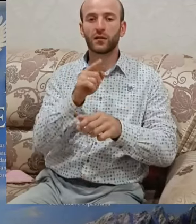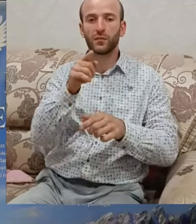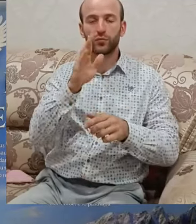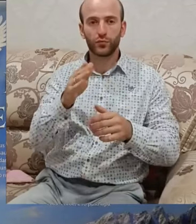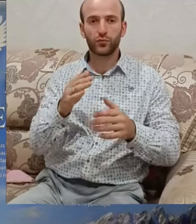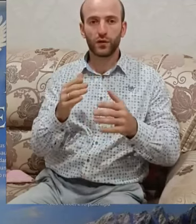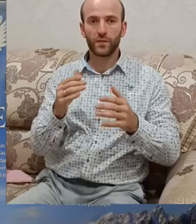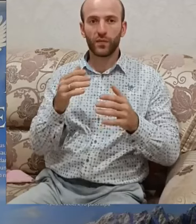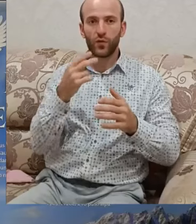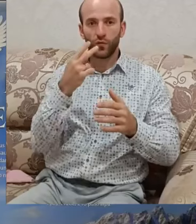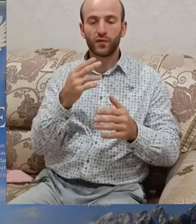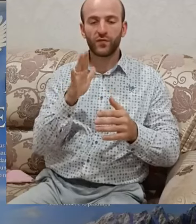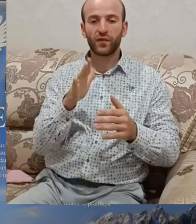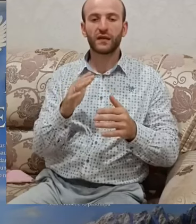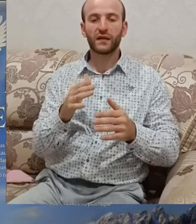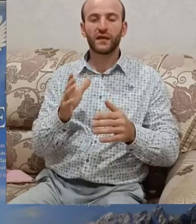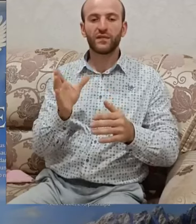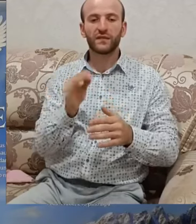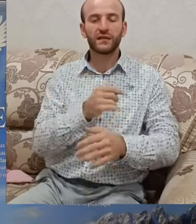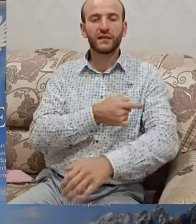yra tikėjimas. Это вера.